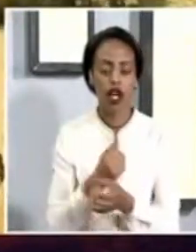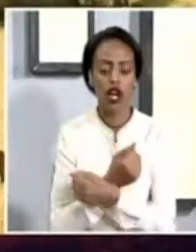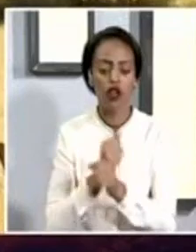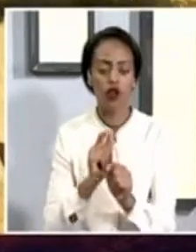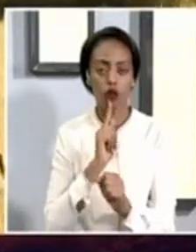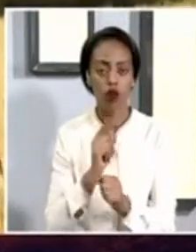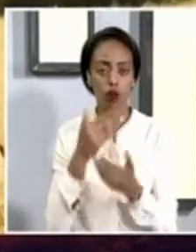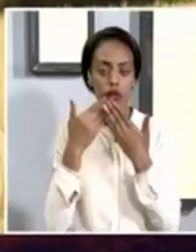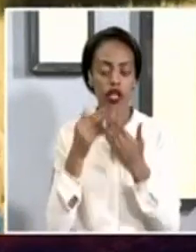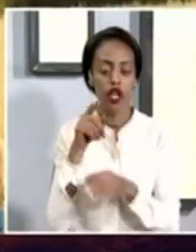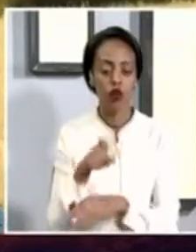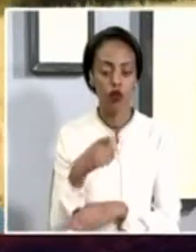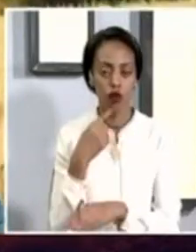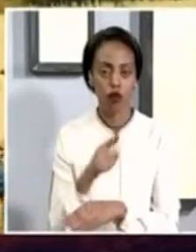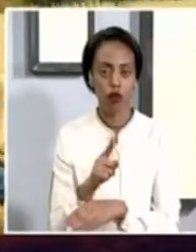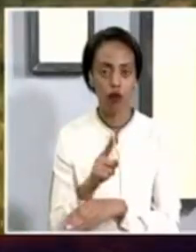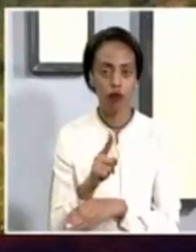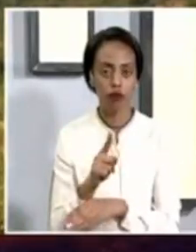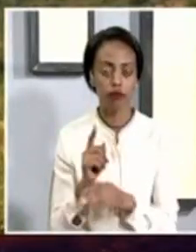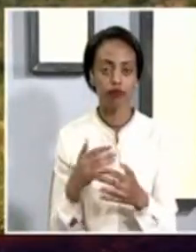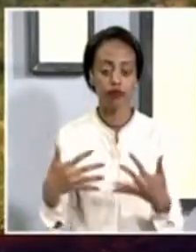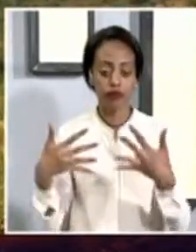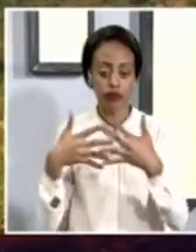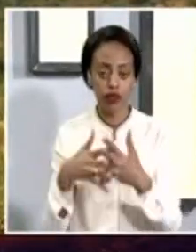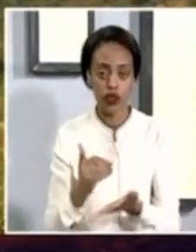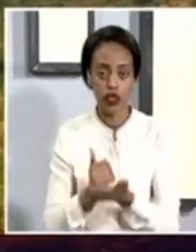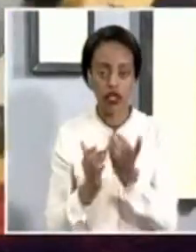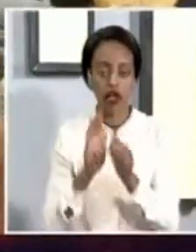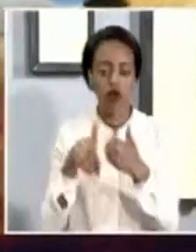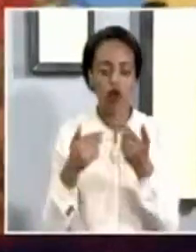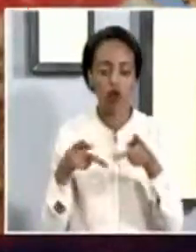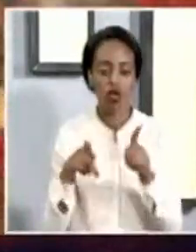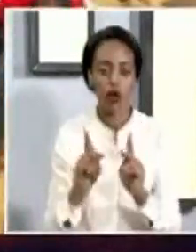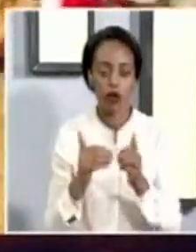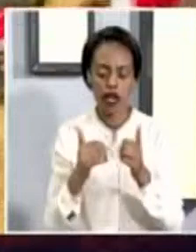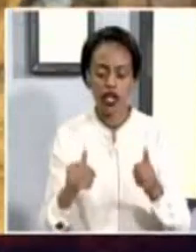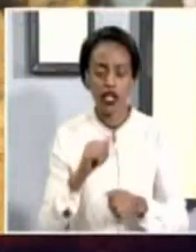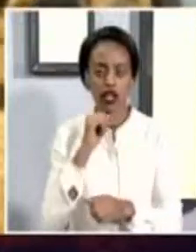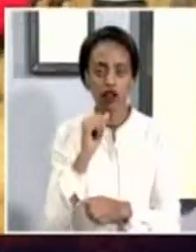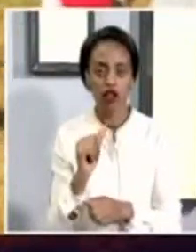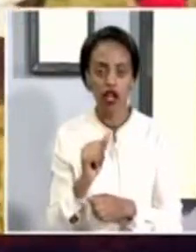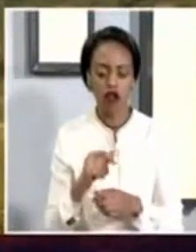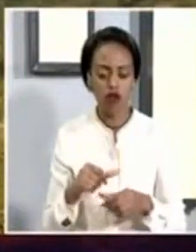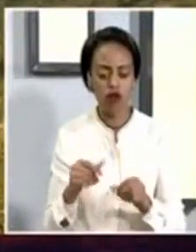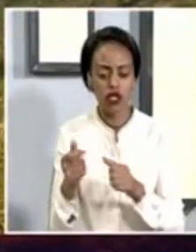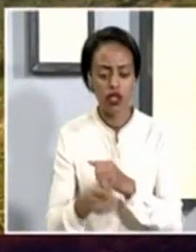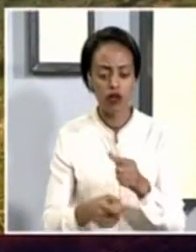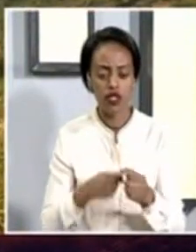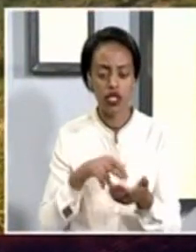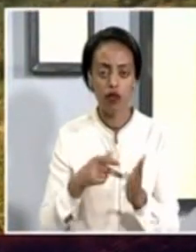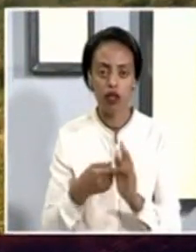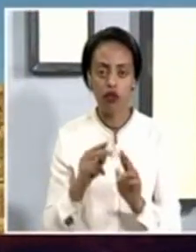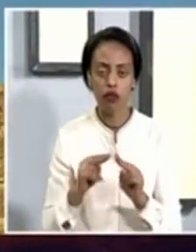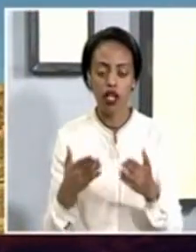نعيم مسجنا يجبوا ميلم تشامي خا نايخلو جبار تيفلا خا شكيت خامس أرمالات بتعمل